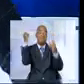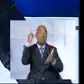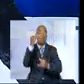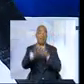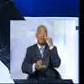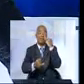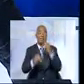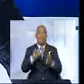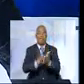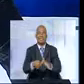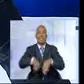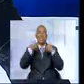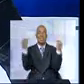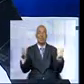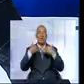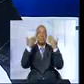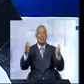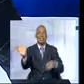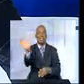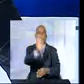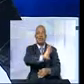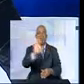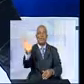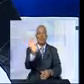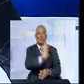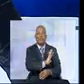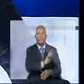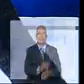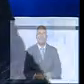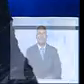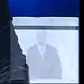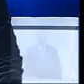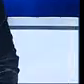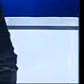c'est la fin de cette édition supervisée par Adama Koné. Merci de votre fidélité.